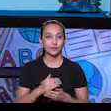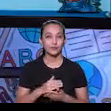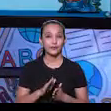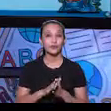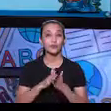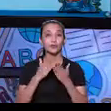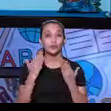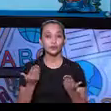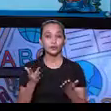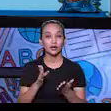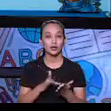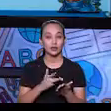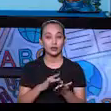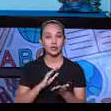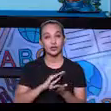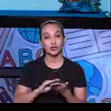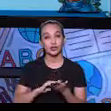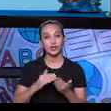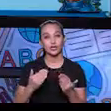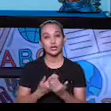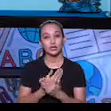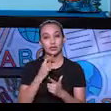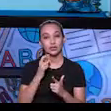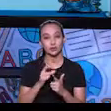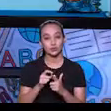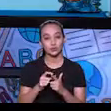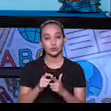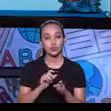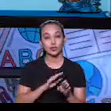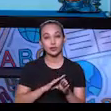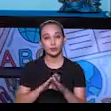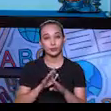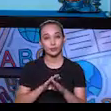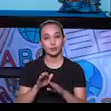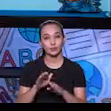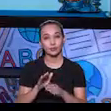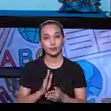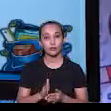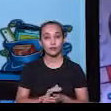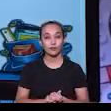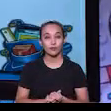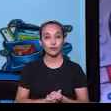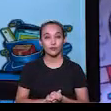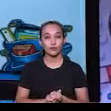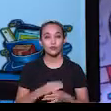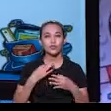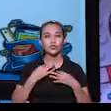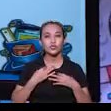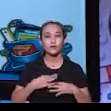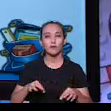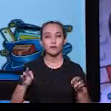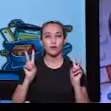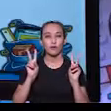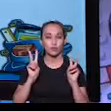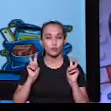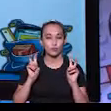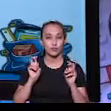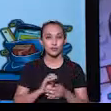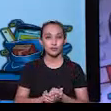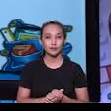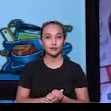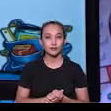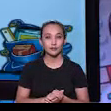Откройте свои словарные тетрадочки, запишите новые слова. Выполнить – баярмок. Свободная тема –